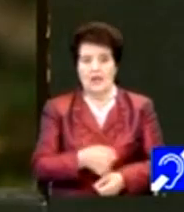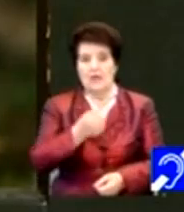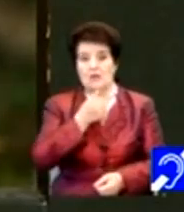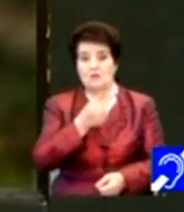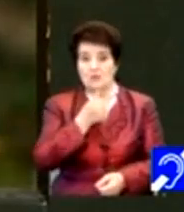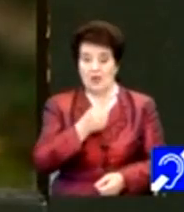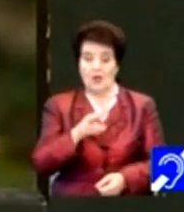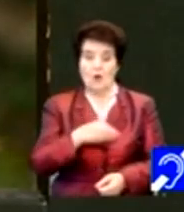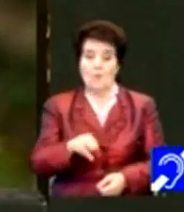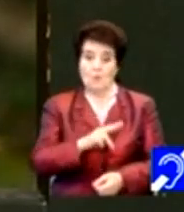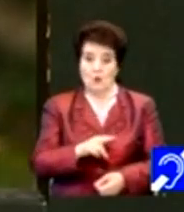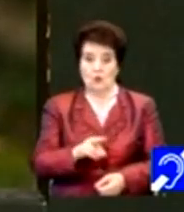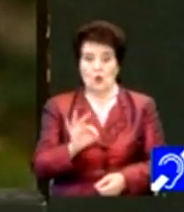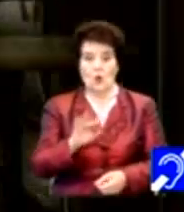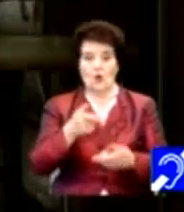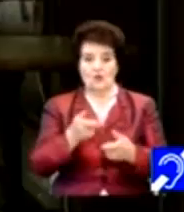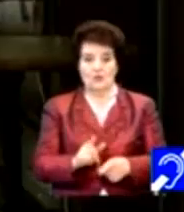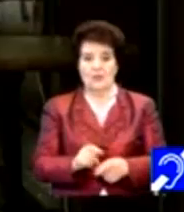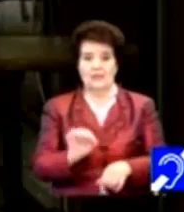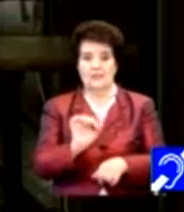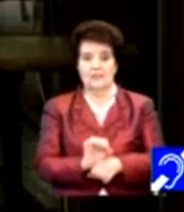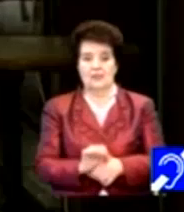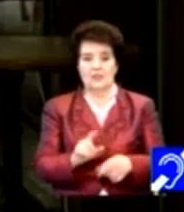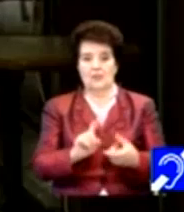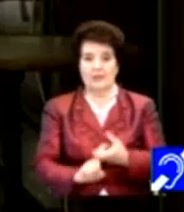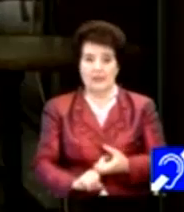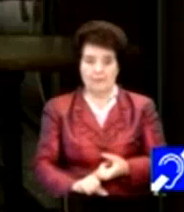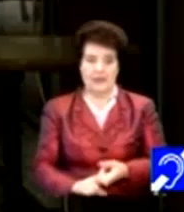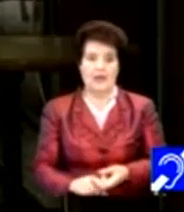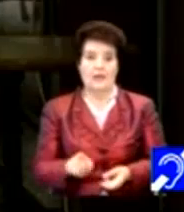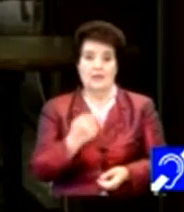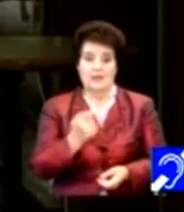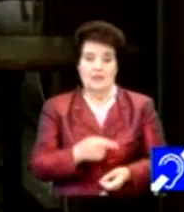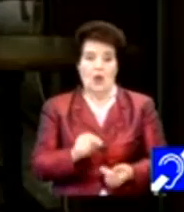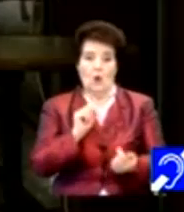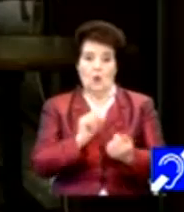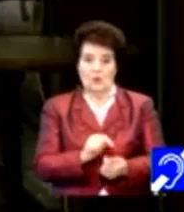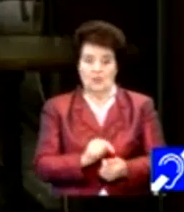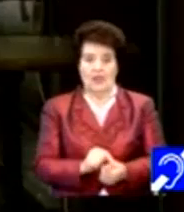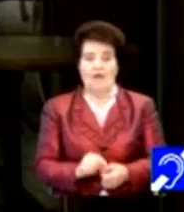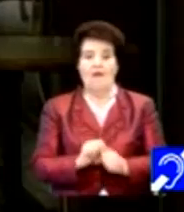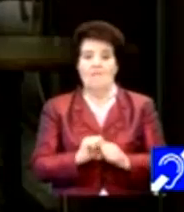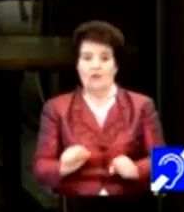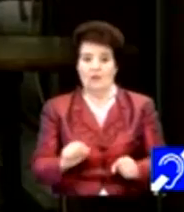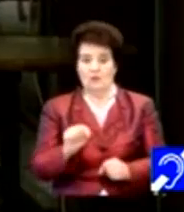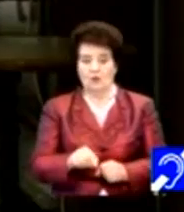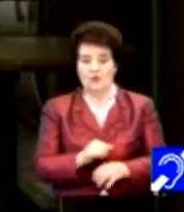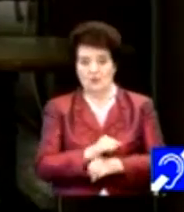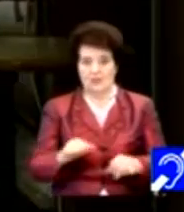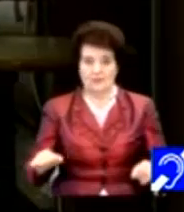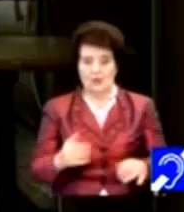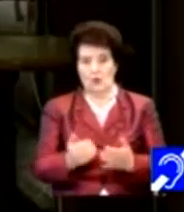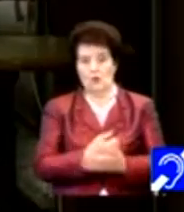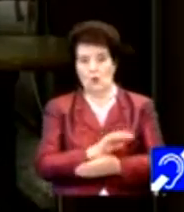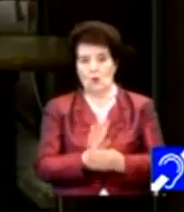mod original să oprească pandemia. Guvernul Republicii Moldova ia măsuri contradictorii în ceea ce ține prevenirea răspândirii